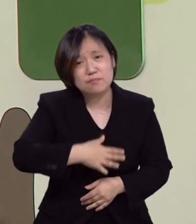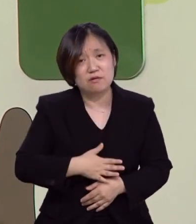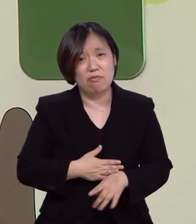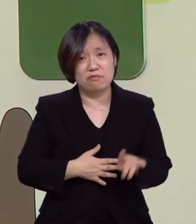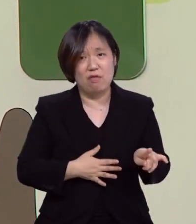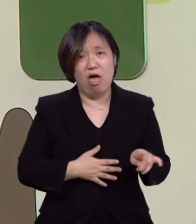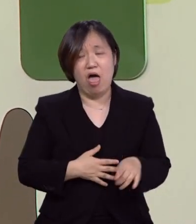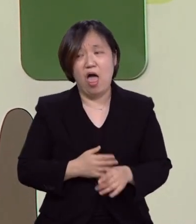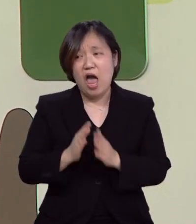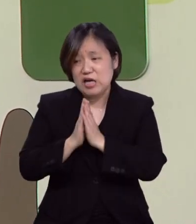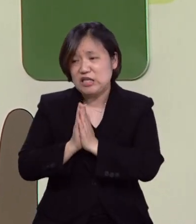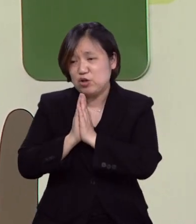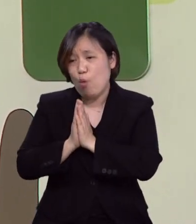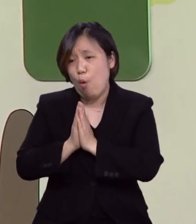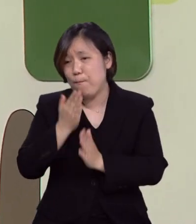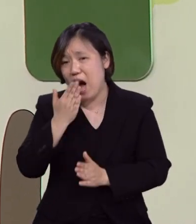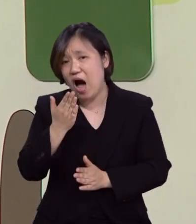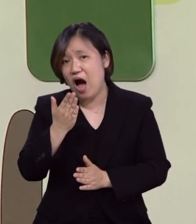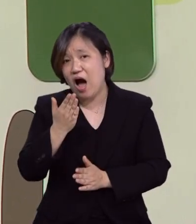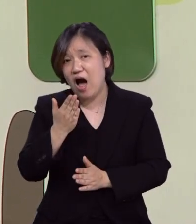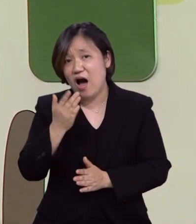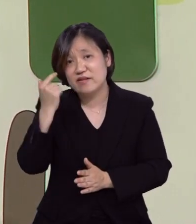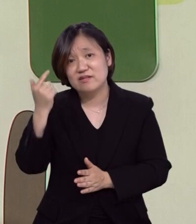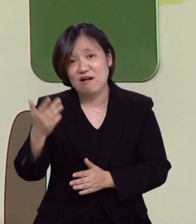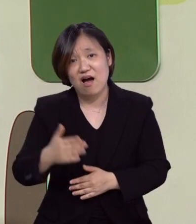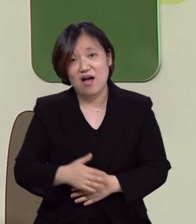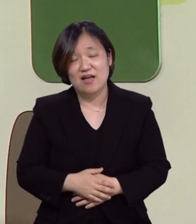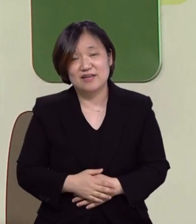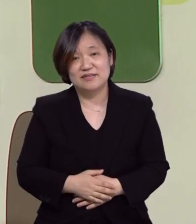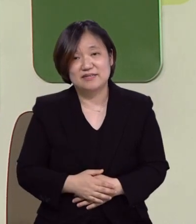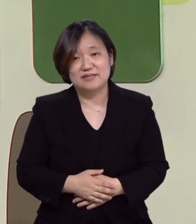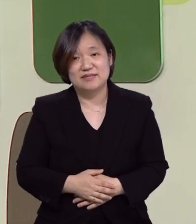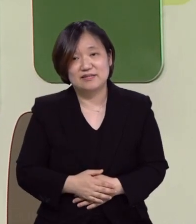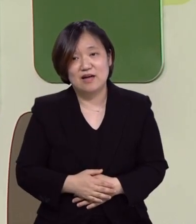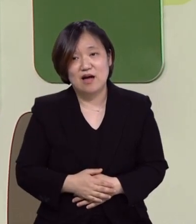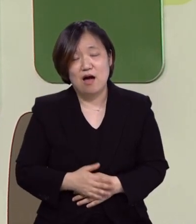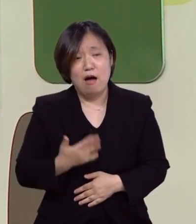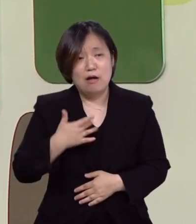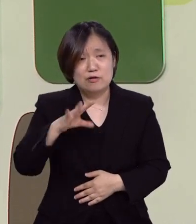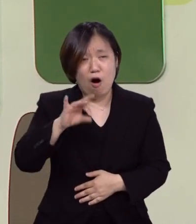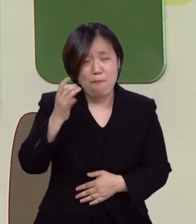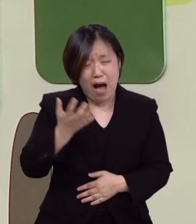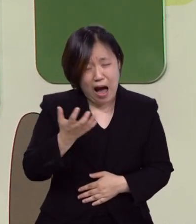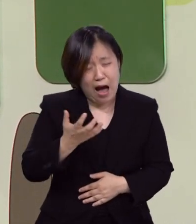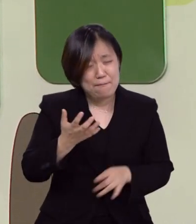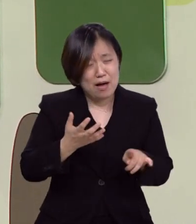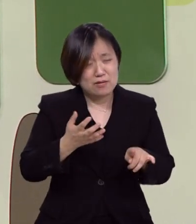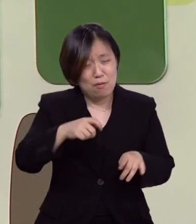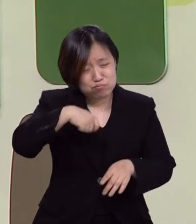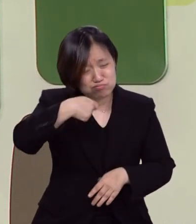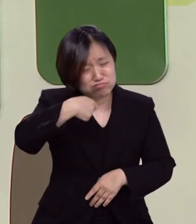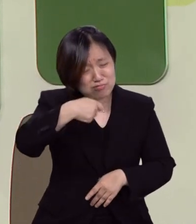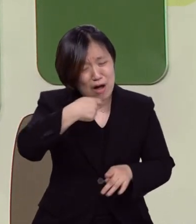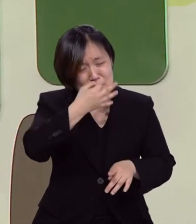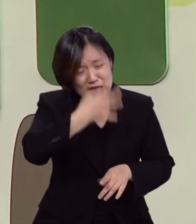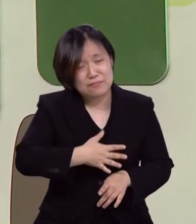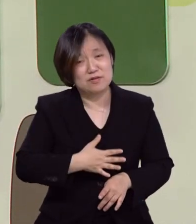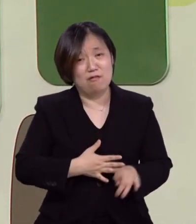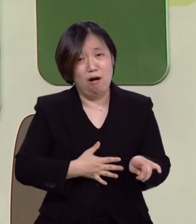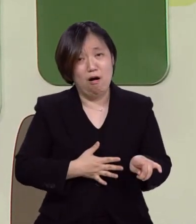수저 하나도 제대로 들지 못했던 몸이었는데 그 쓴 넘어가는 그 순간에도